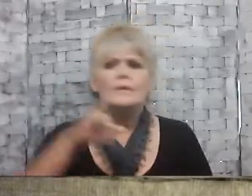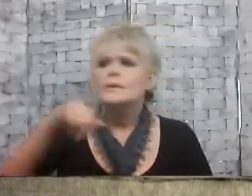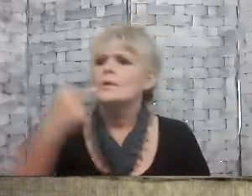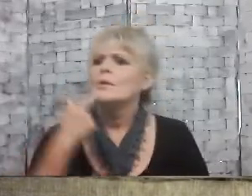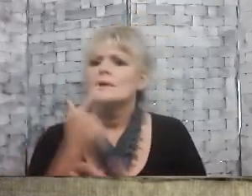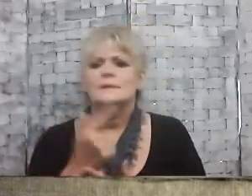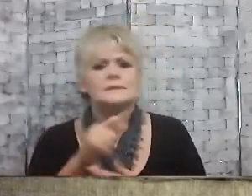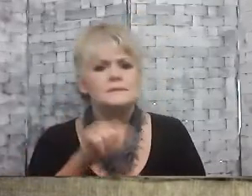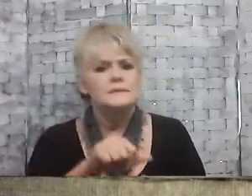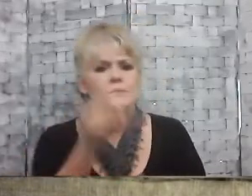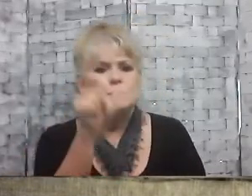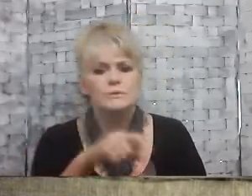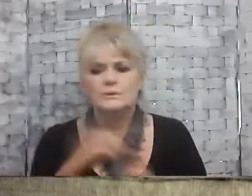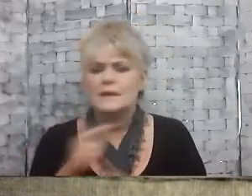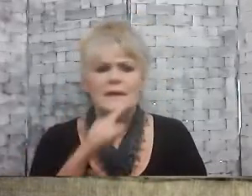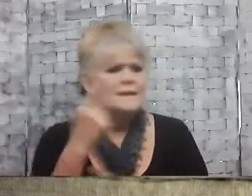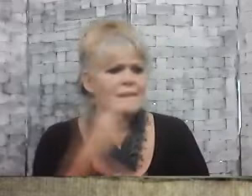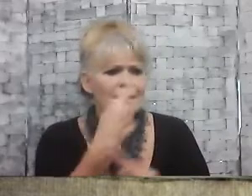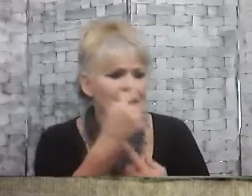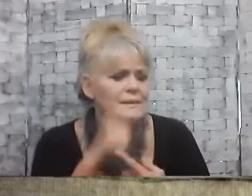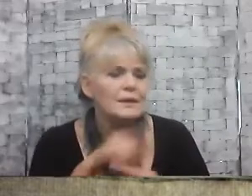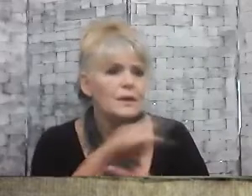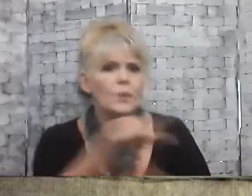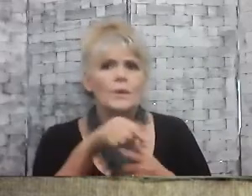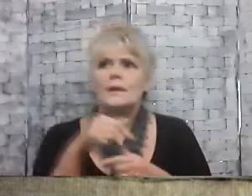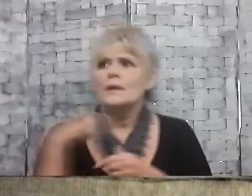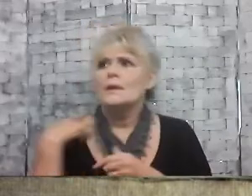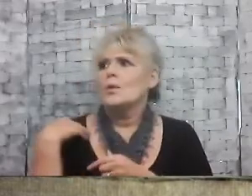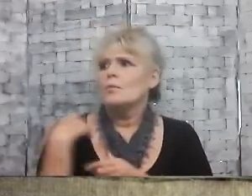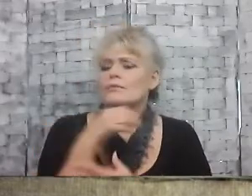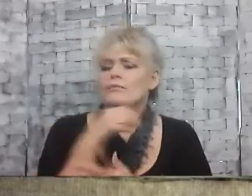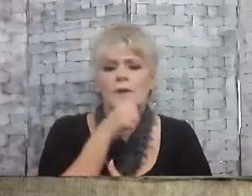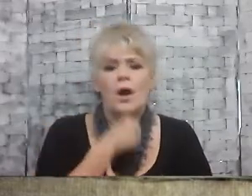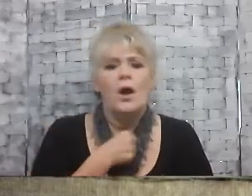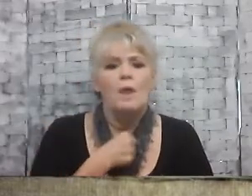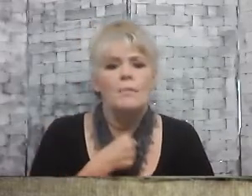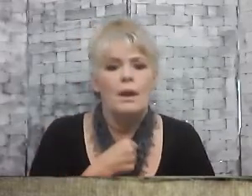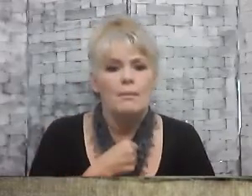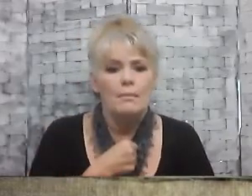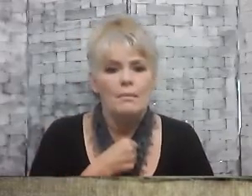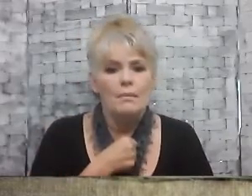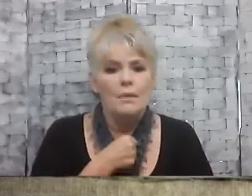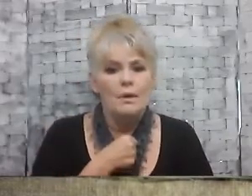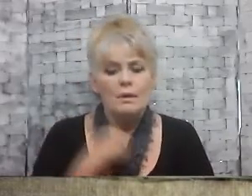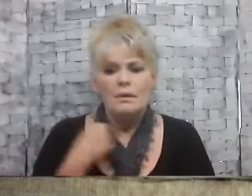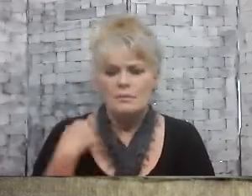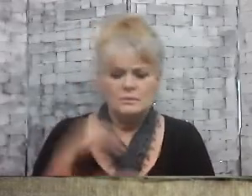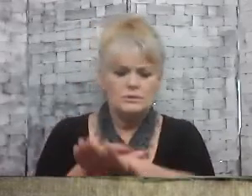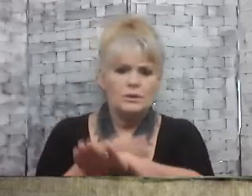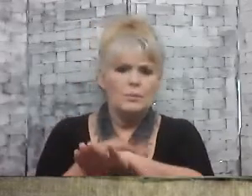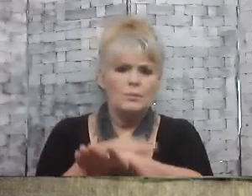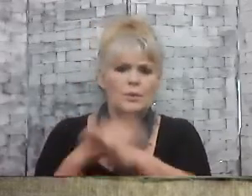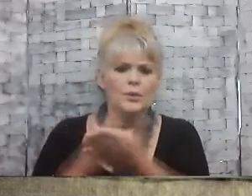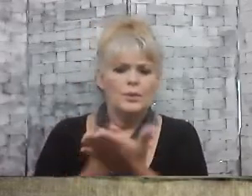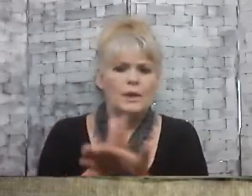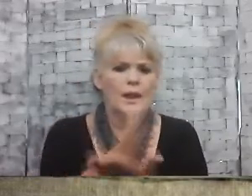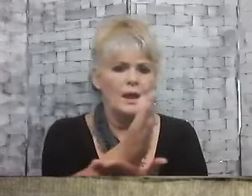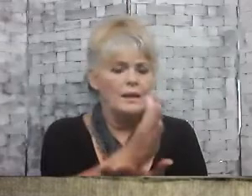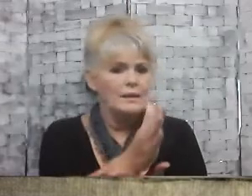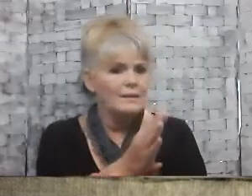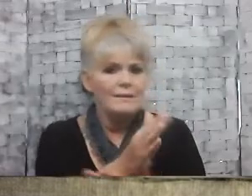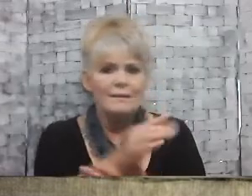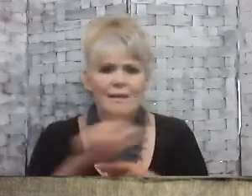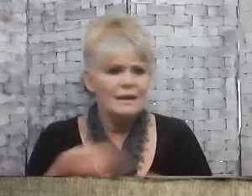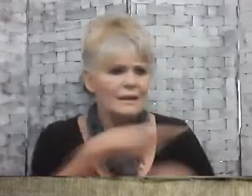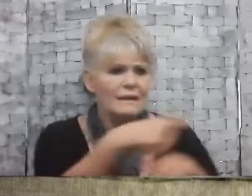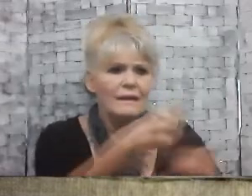toe. En sê, julle kan nie dink, omdat julle uit Abraham se bloedlyn uitkom, julle is outomaties kinders van God nie. God kan